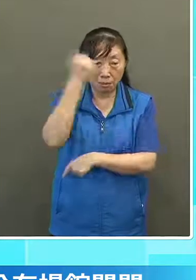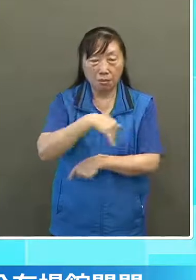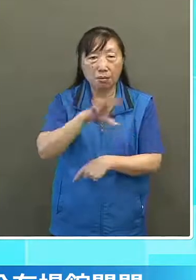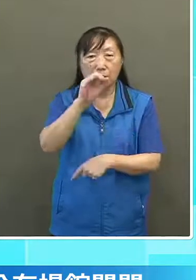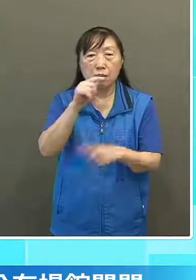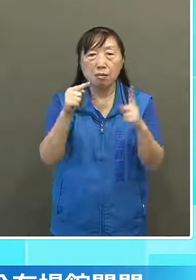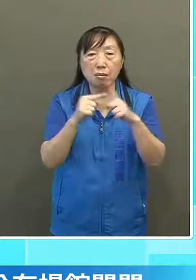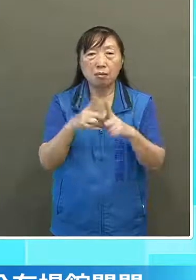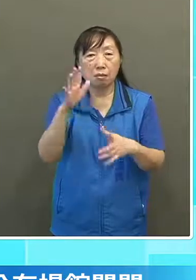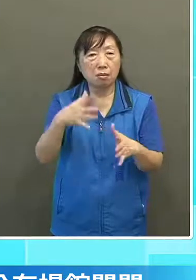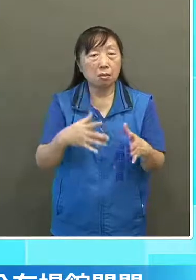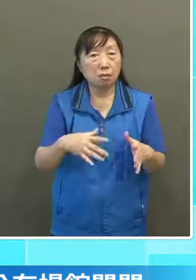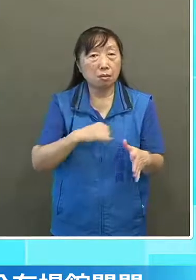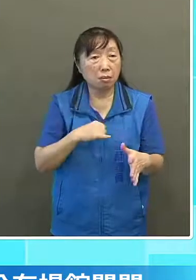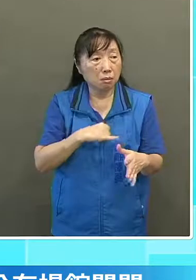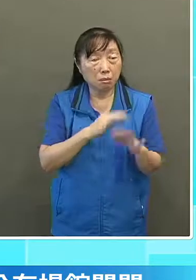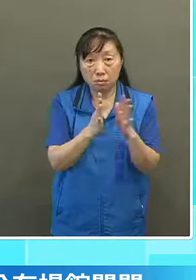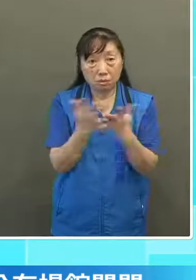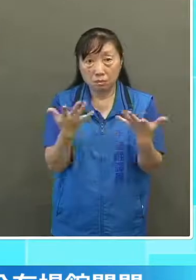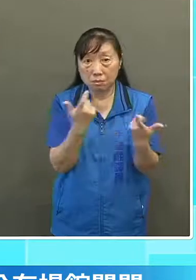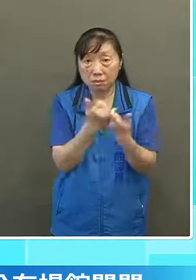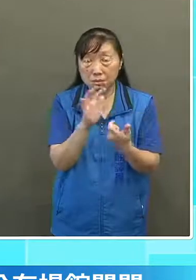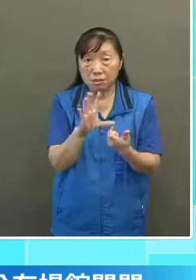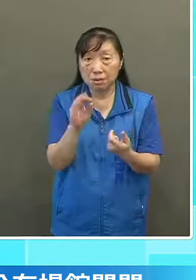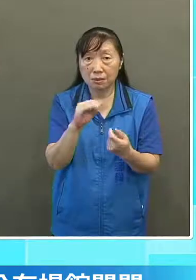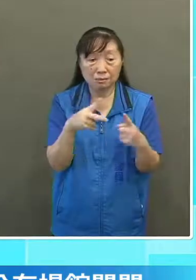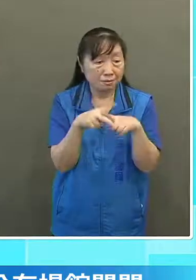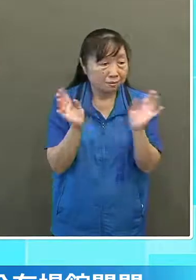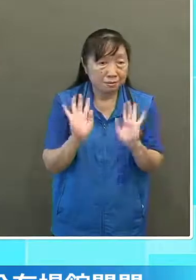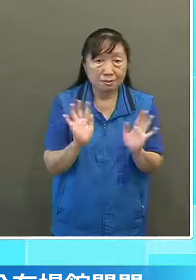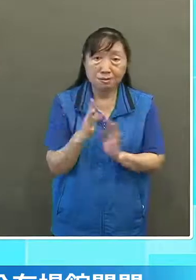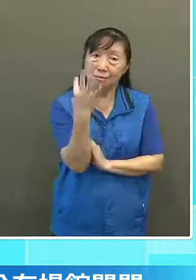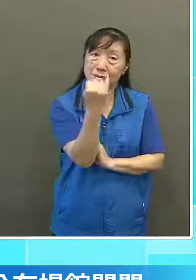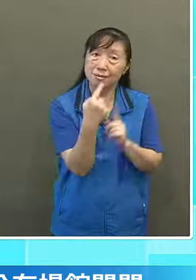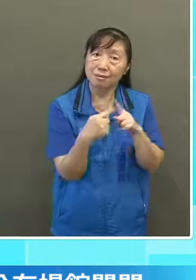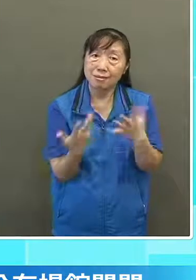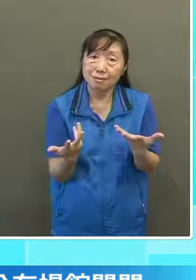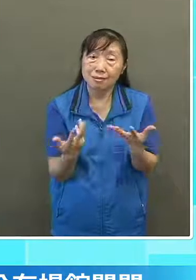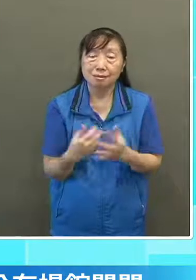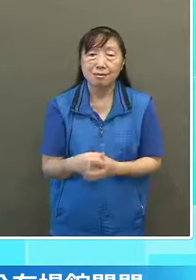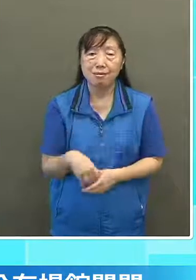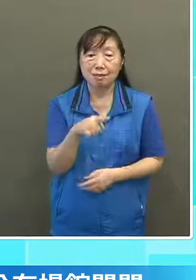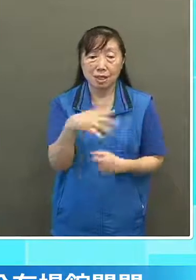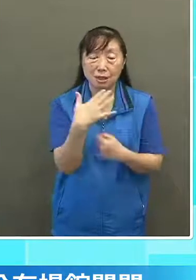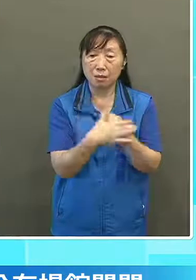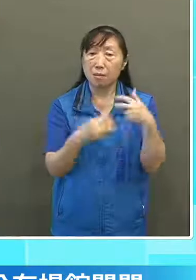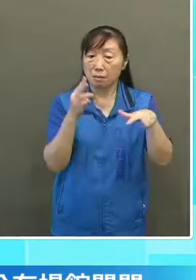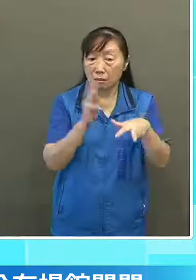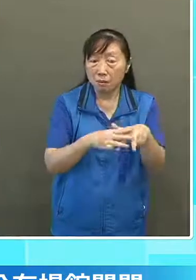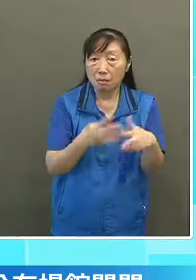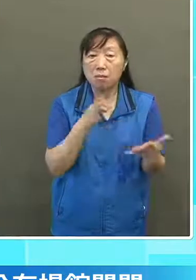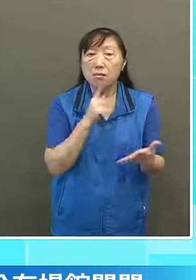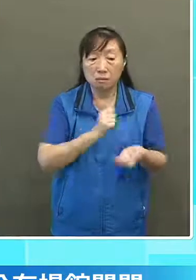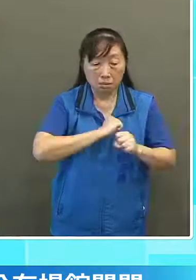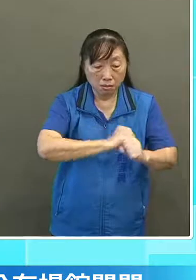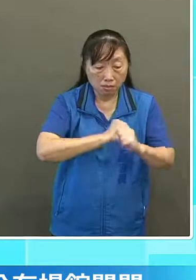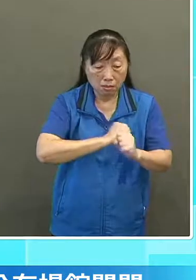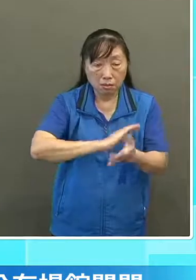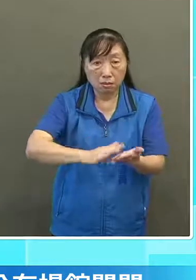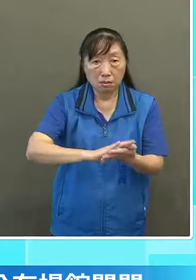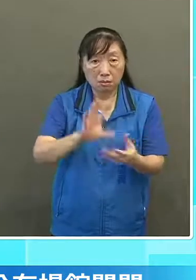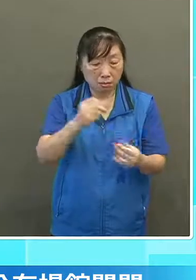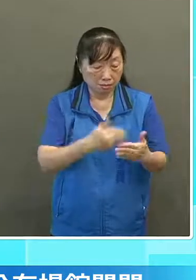上的，来得及吗？目前当中有没有小朋友，大概有几人？当中的保全还有清洁员是不是也被隔